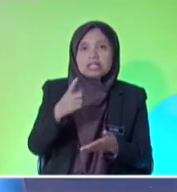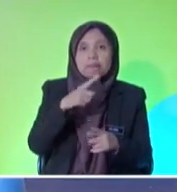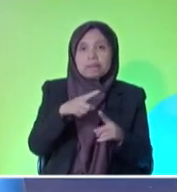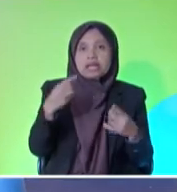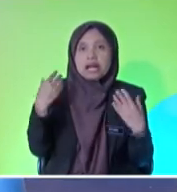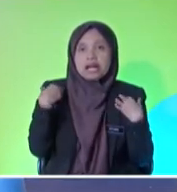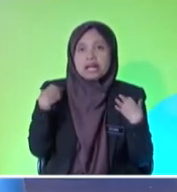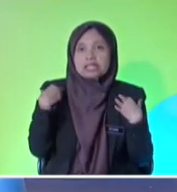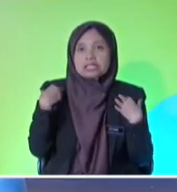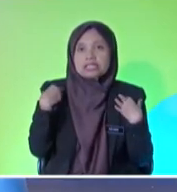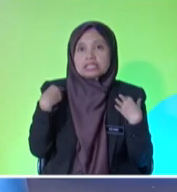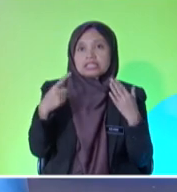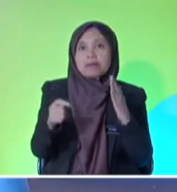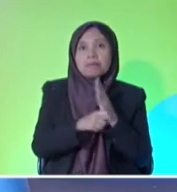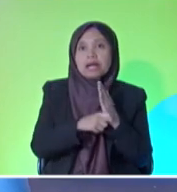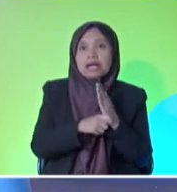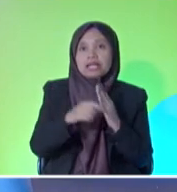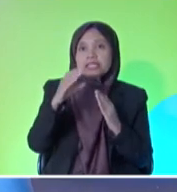begitu Sebutkan